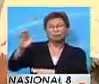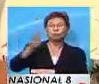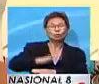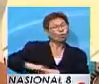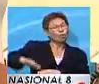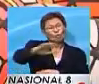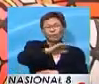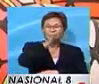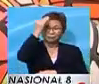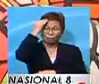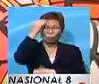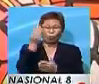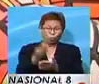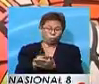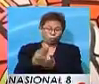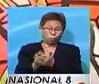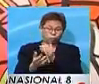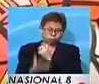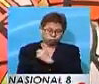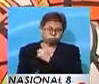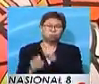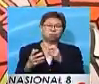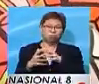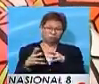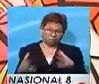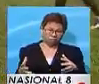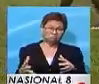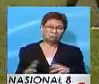umum mempunyai sumber kewangan yang